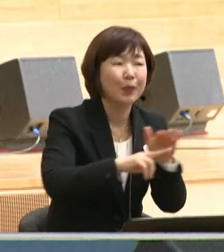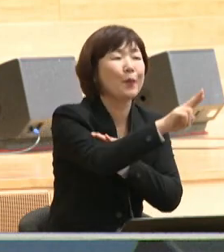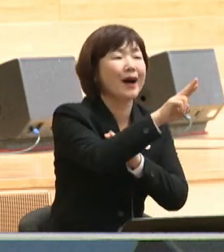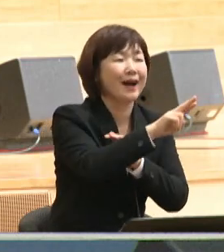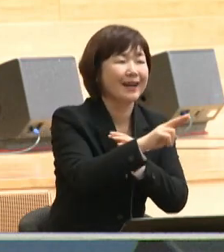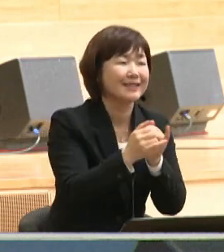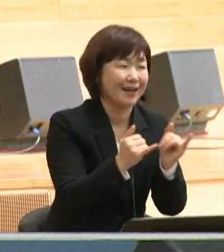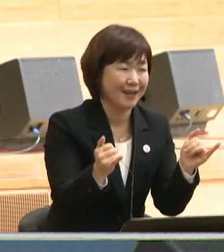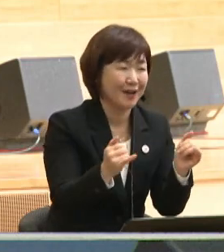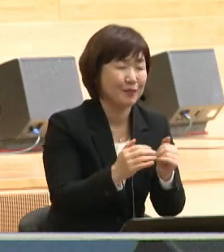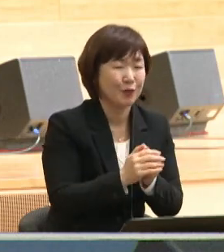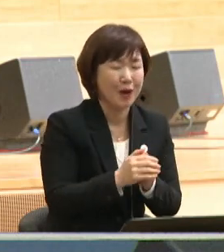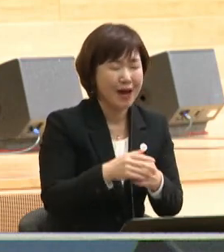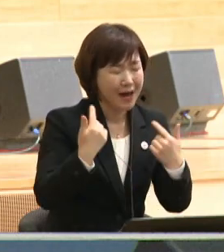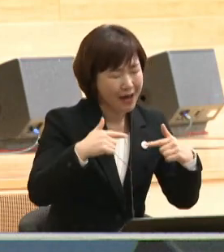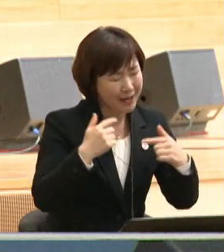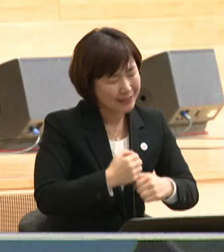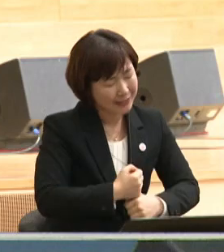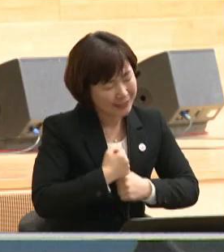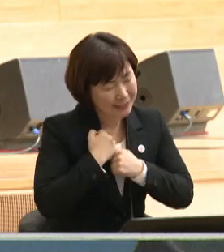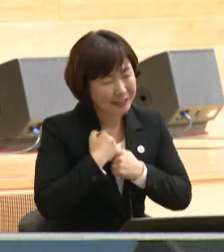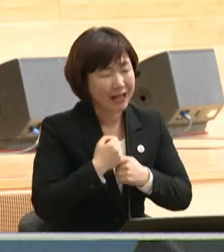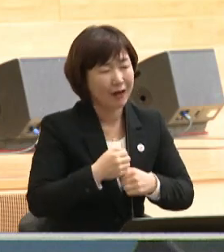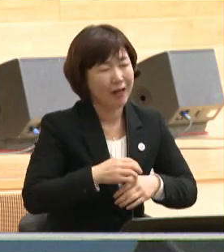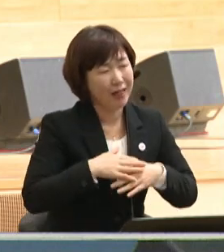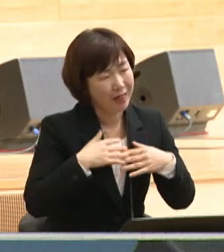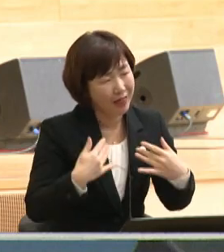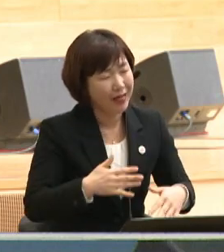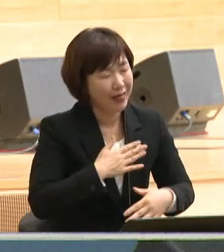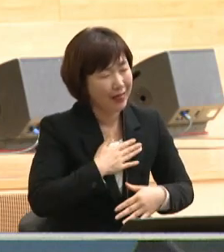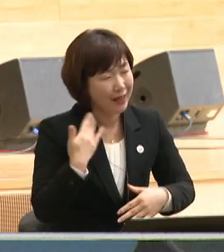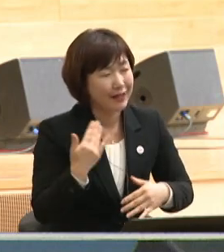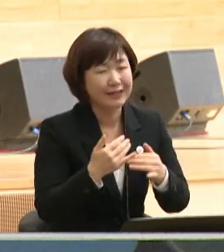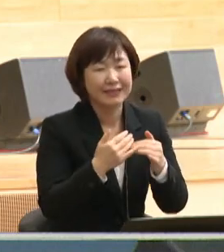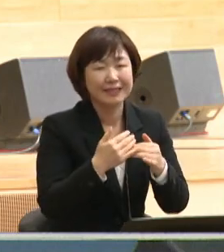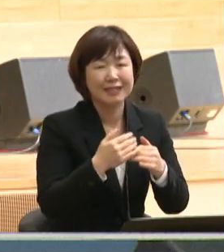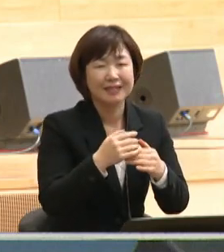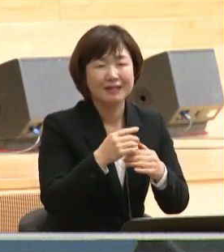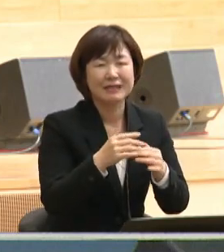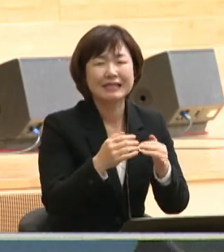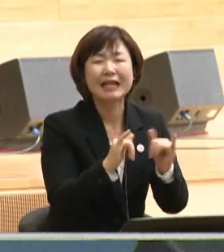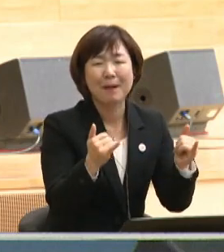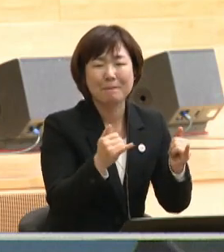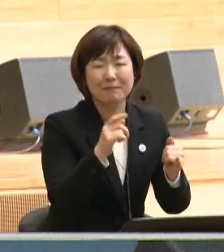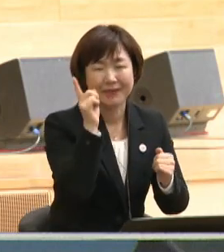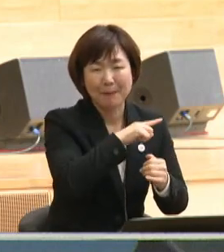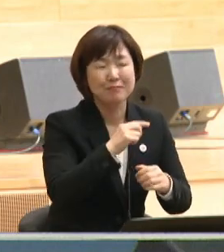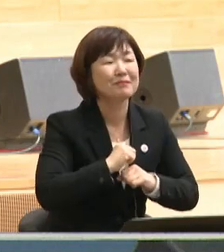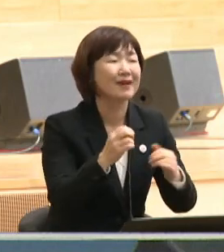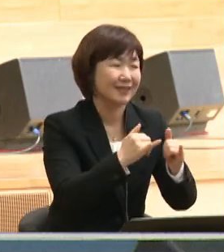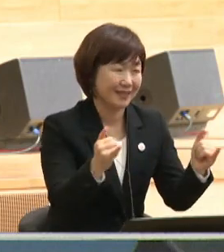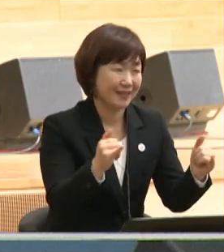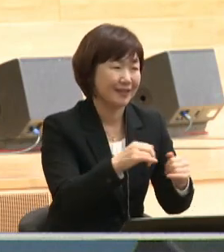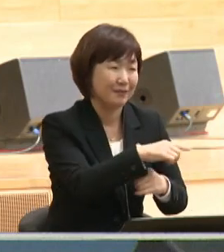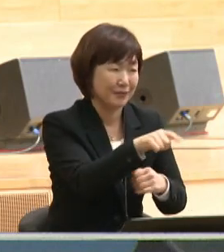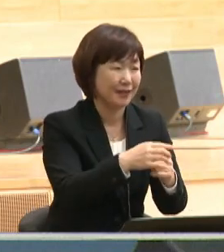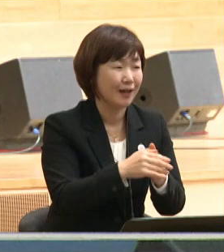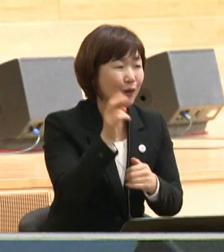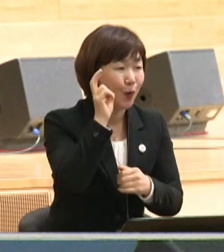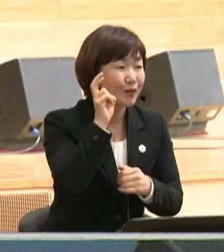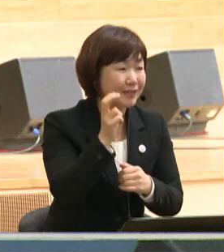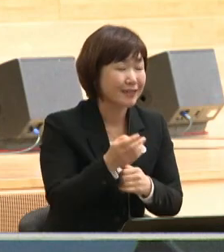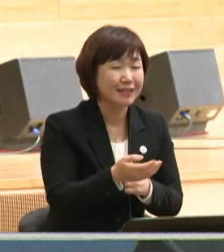버리는 사람 언제나 나태함과 게으름 속에 살아가는 사람 여러분 이런 병사들은 나쁜 병사들입니다 혹시